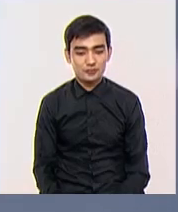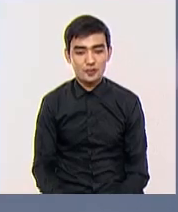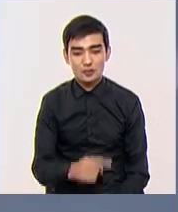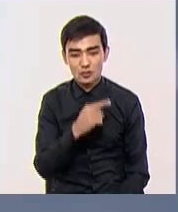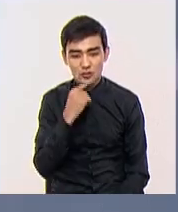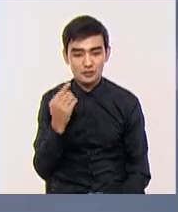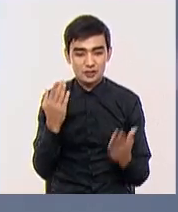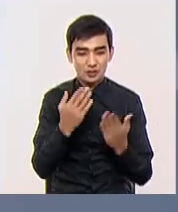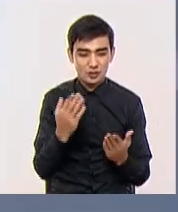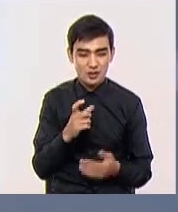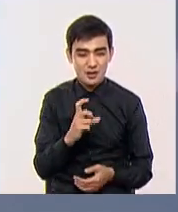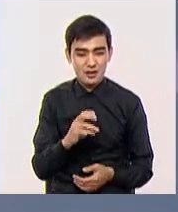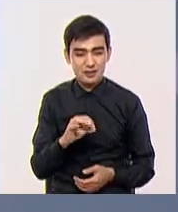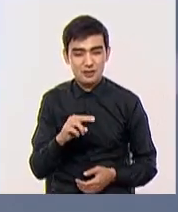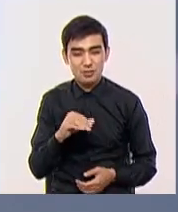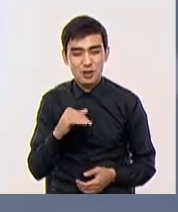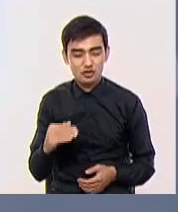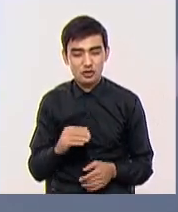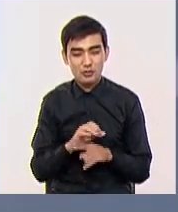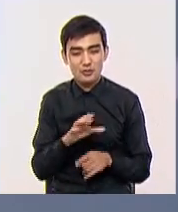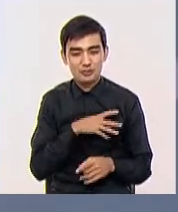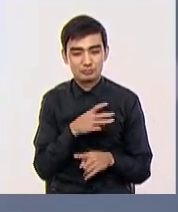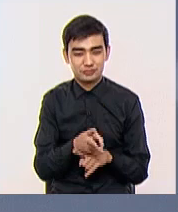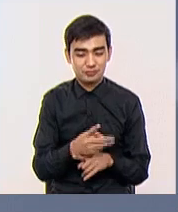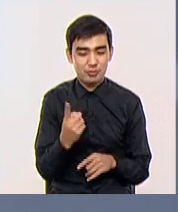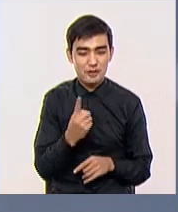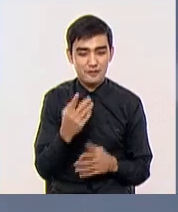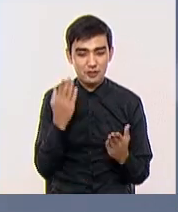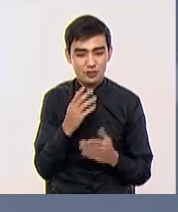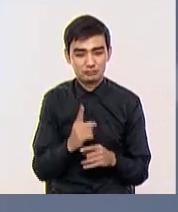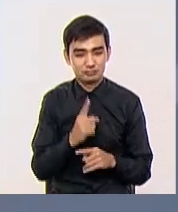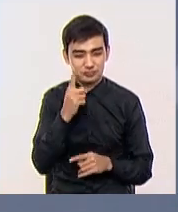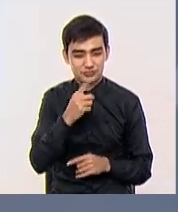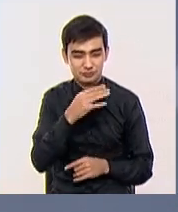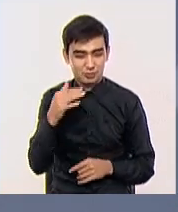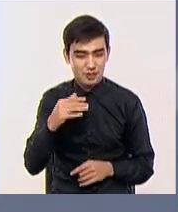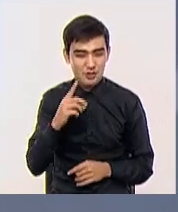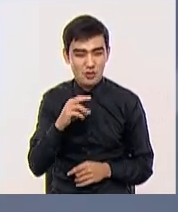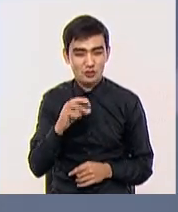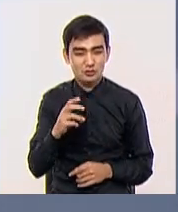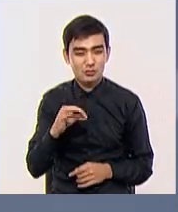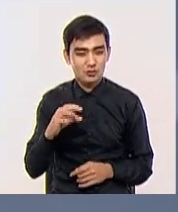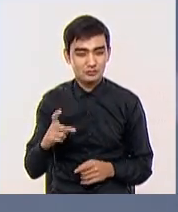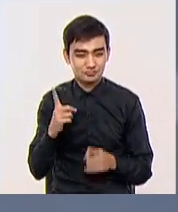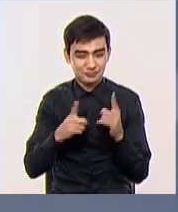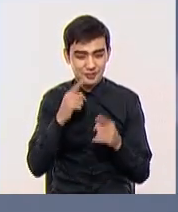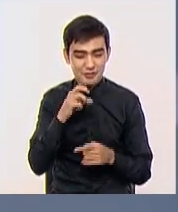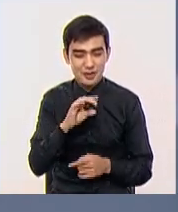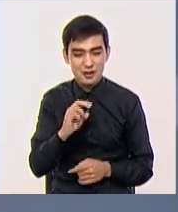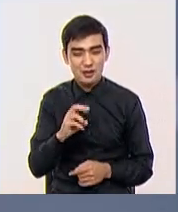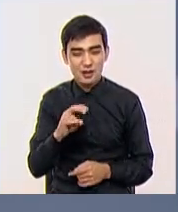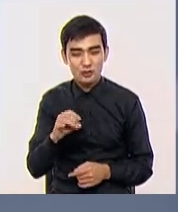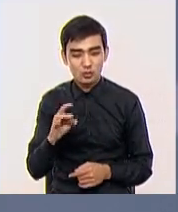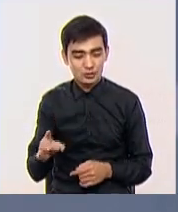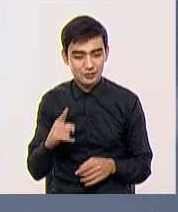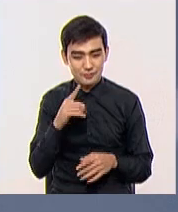Российский киноэкипаж отправился на МКС для съемок первого фильма в космосе. Корабль «Союз» стартовал с космодрома Байконур. Он